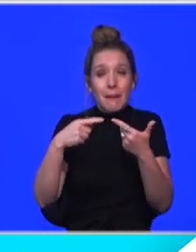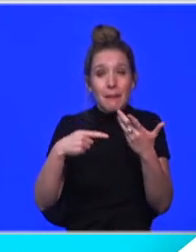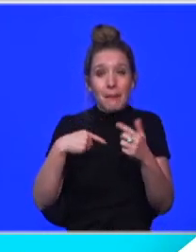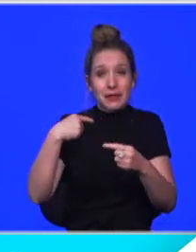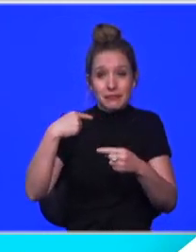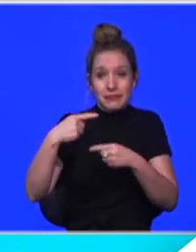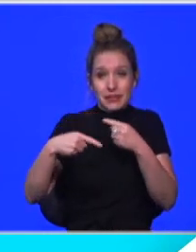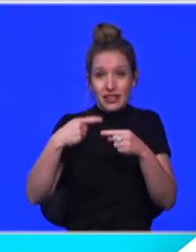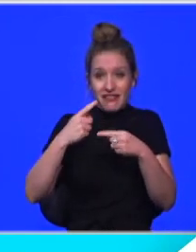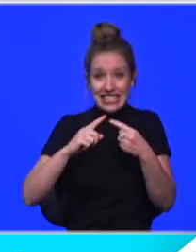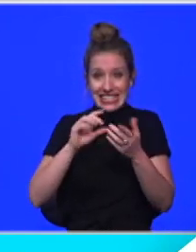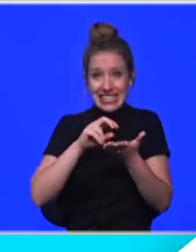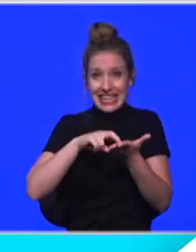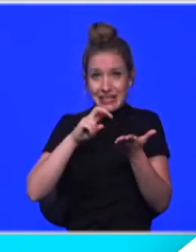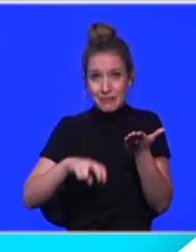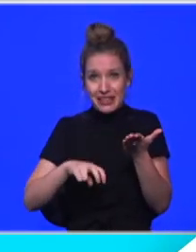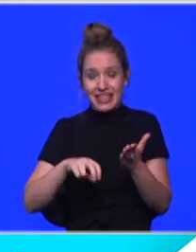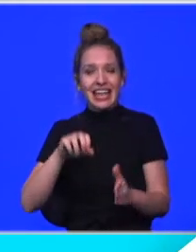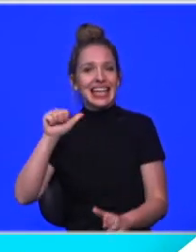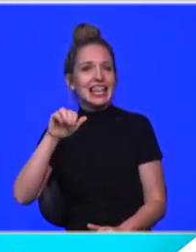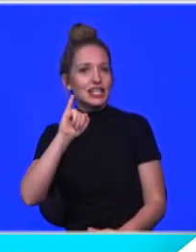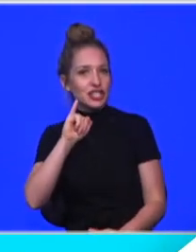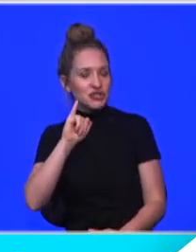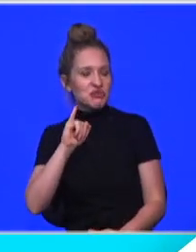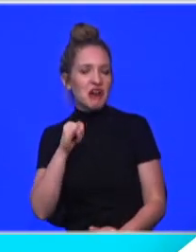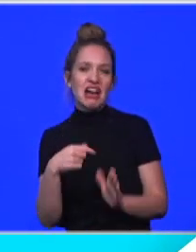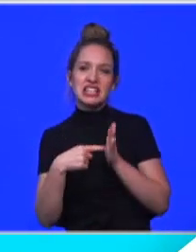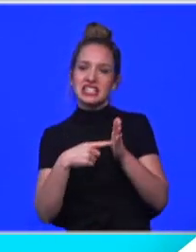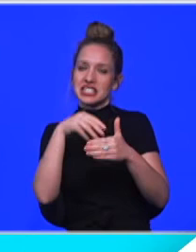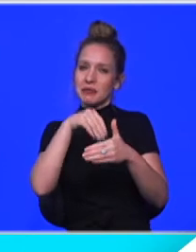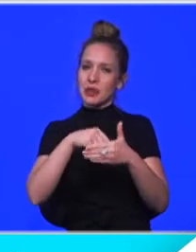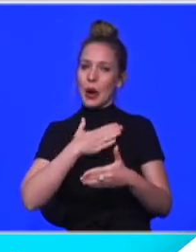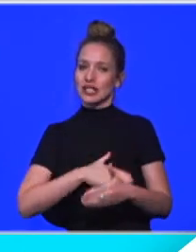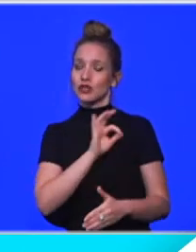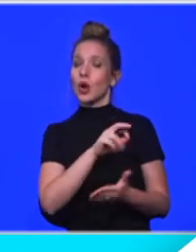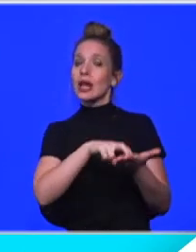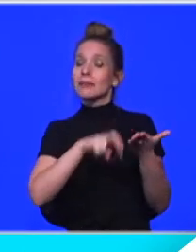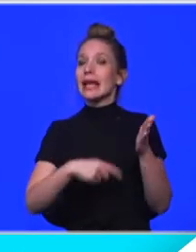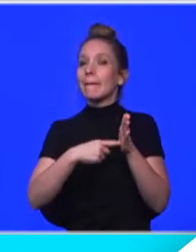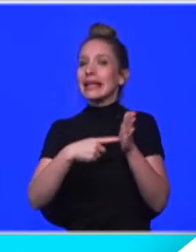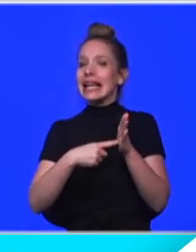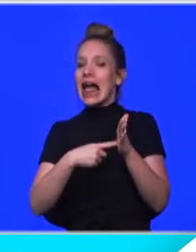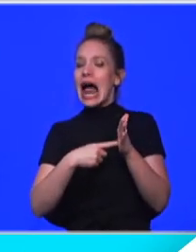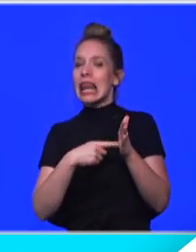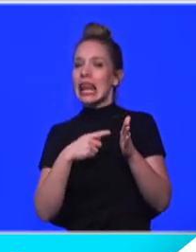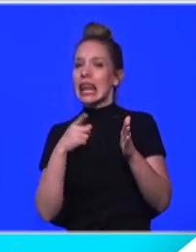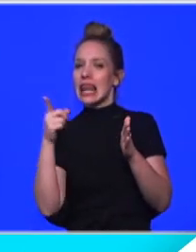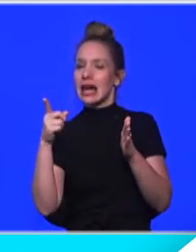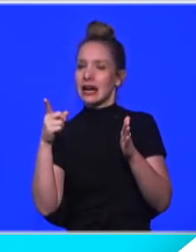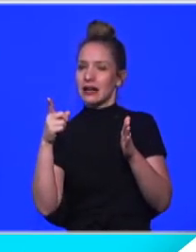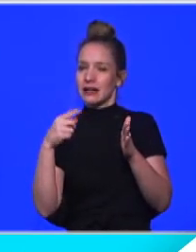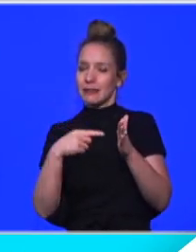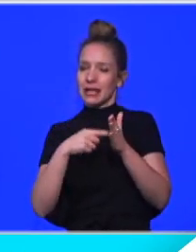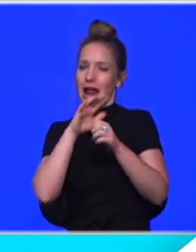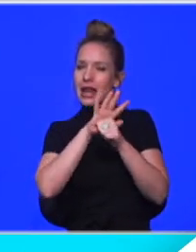בחקירה הראשית הציג את זה בתור רצון של מגל להתפטר בגלל הלחצים שהופעלו בעקבות המסכת הזאת